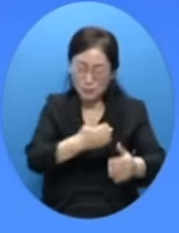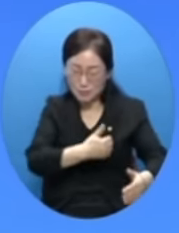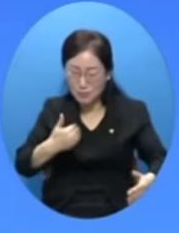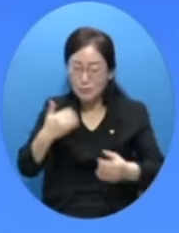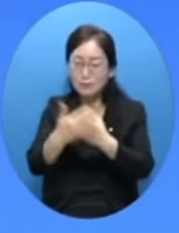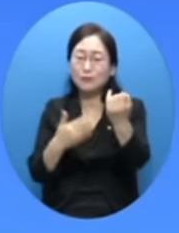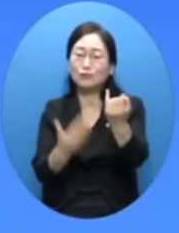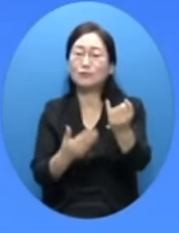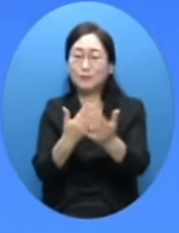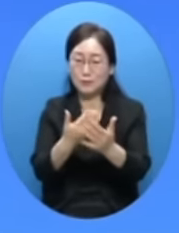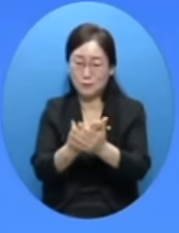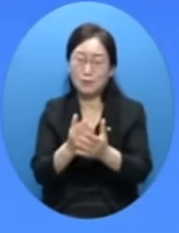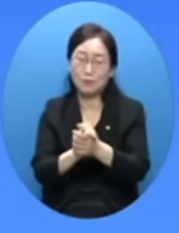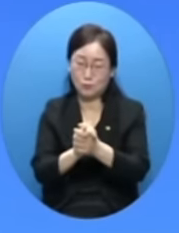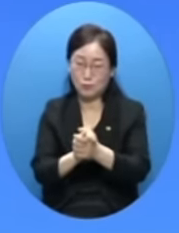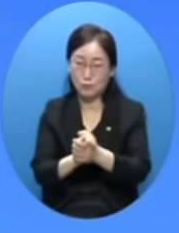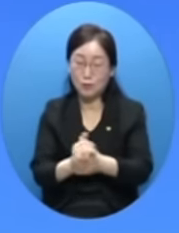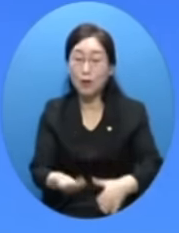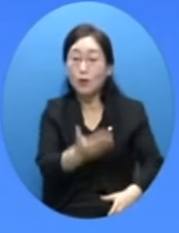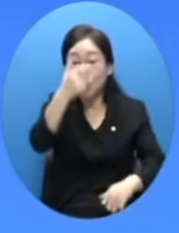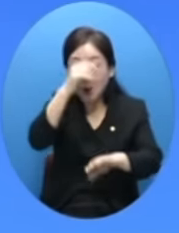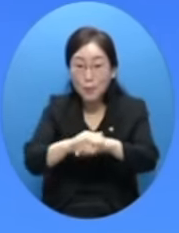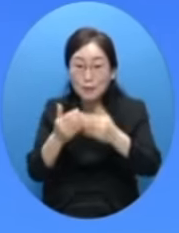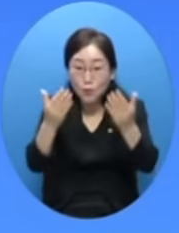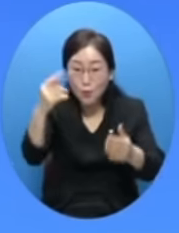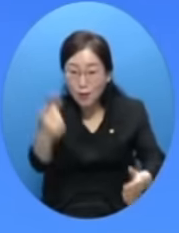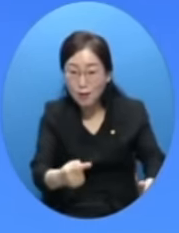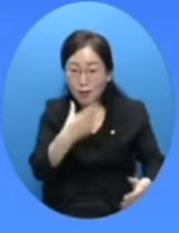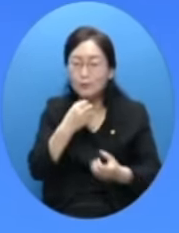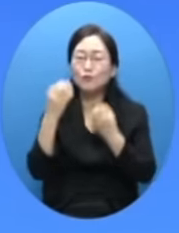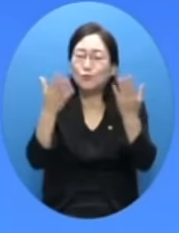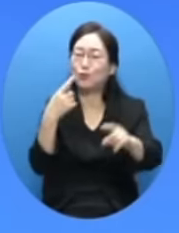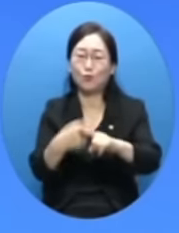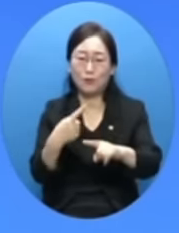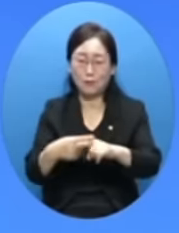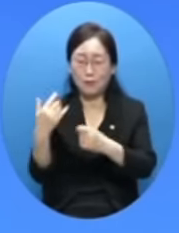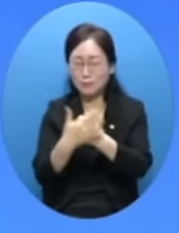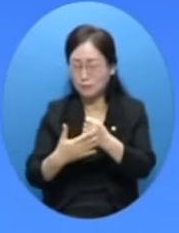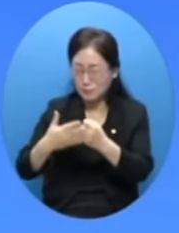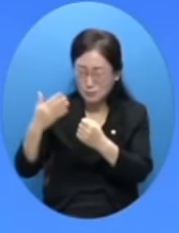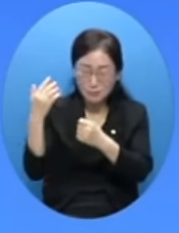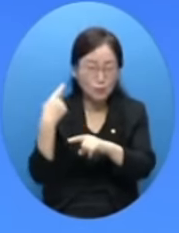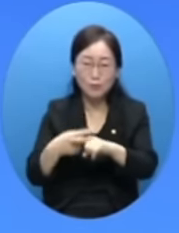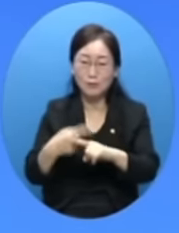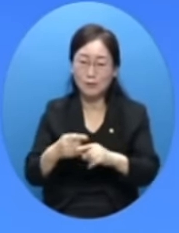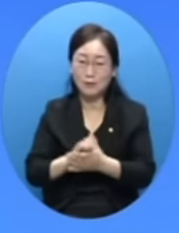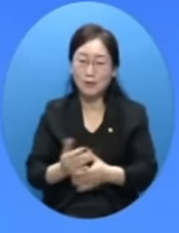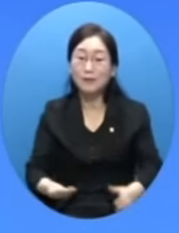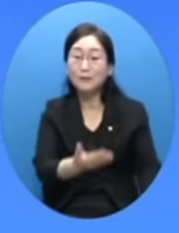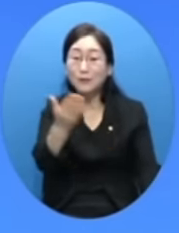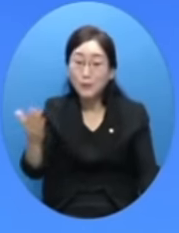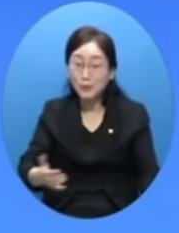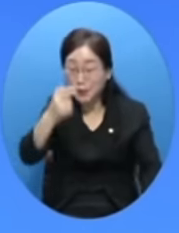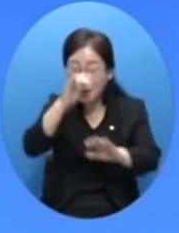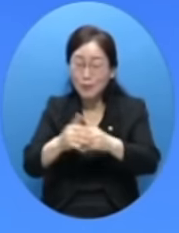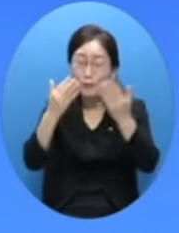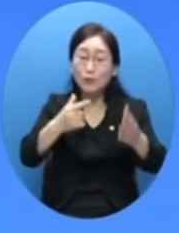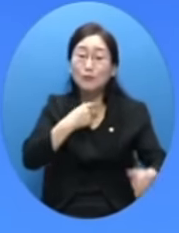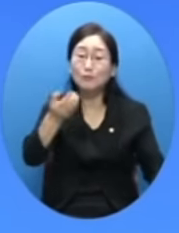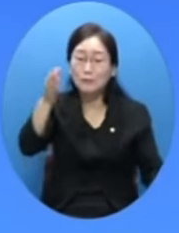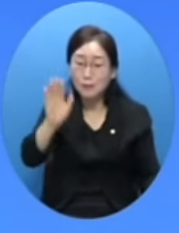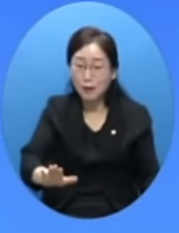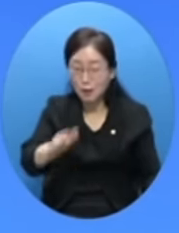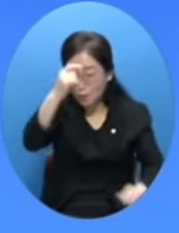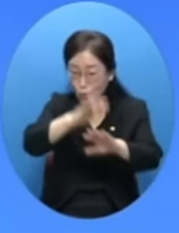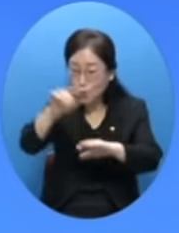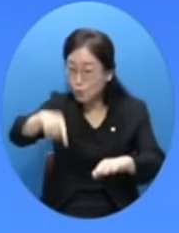주시옵소서. 여러분, 예배 드리는 것 자체가 축복입니다. 은혜입니다. 여러분, 예배 드리고 싶어도 못 드리고 교회